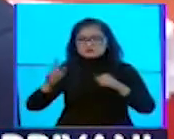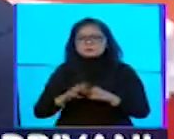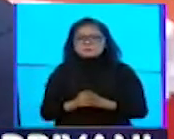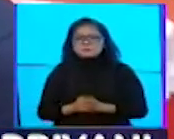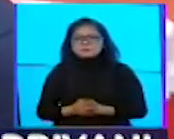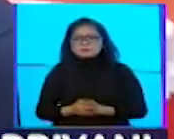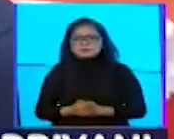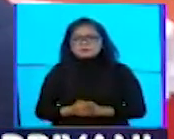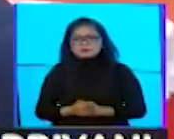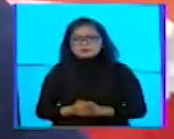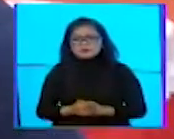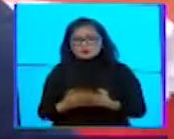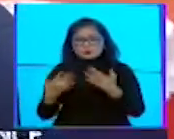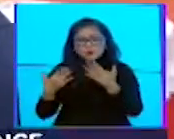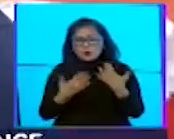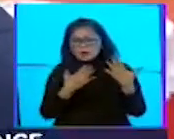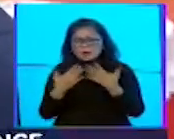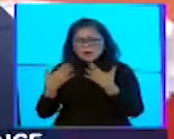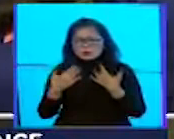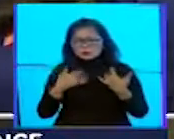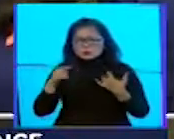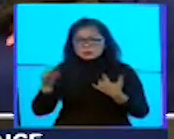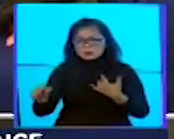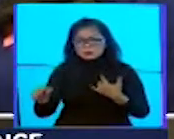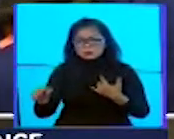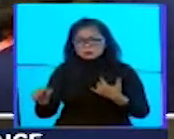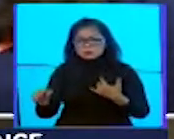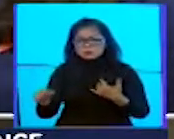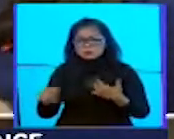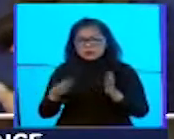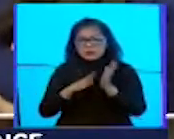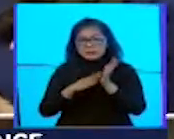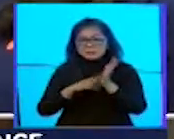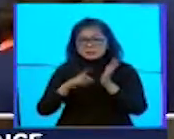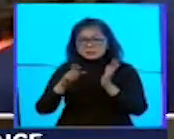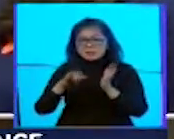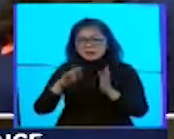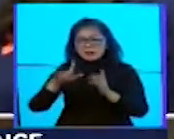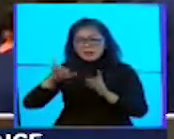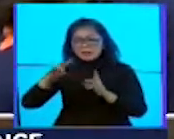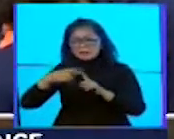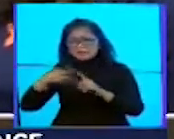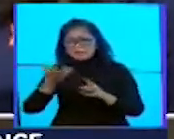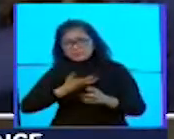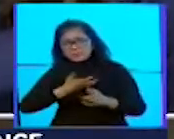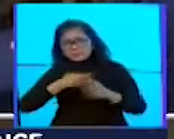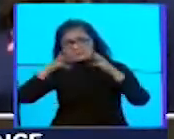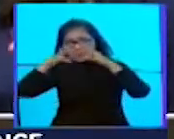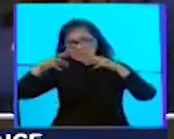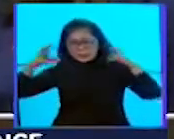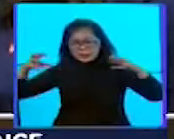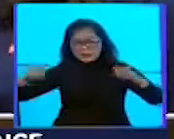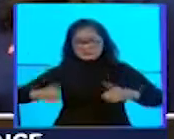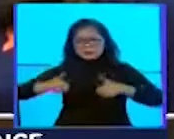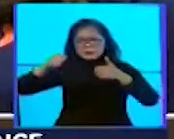Bertepat dengan ulang tahun Indonesia Merdeka 76 tahun, di mana kami juga ingin merayakan kemenangan rakyat Indonesia ini dengan memberikan apresiasi kepada